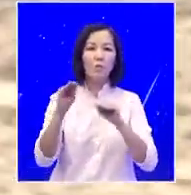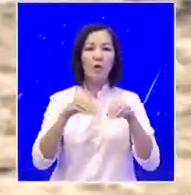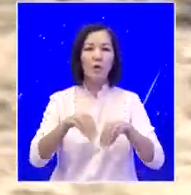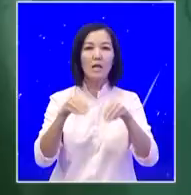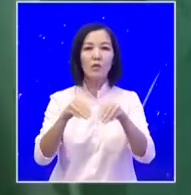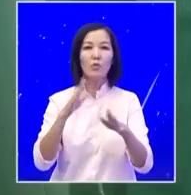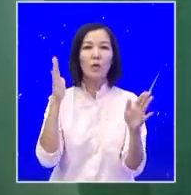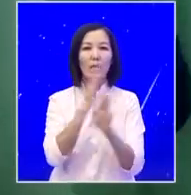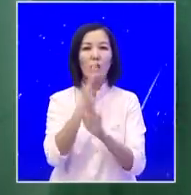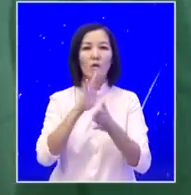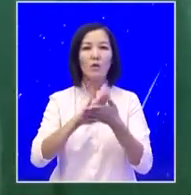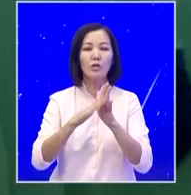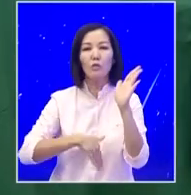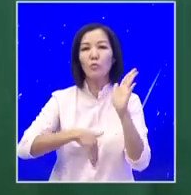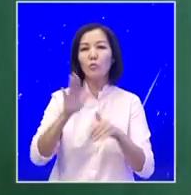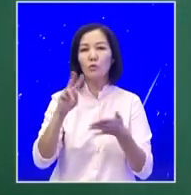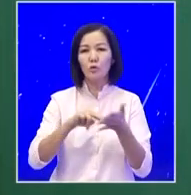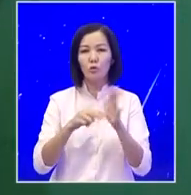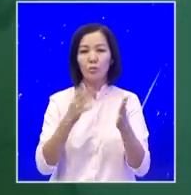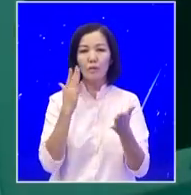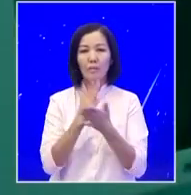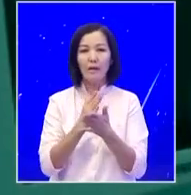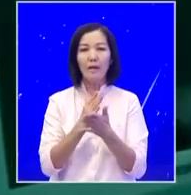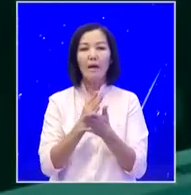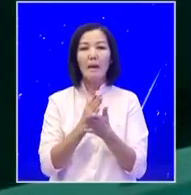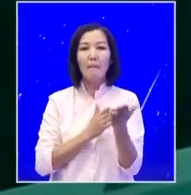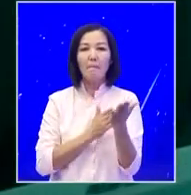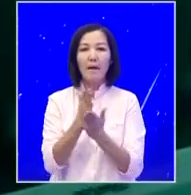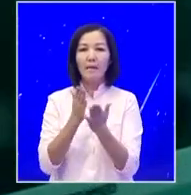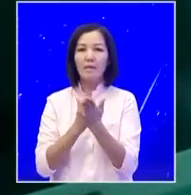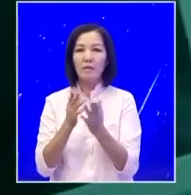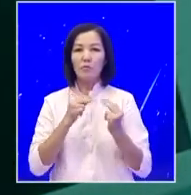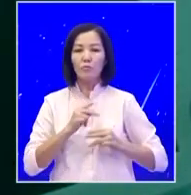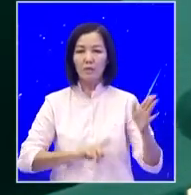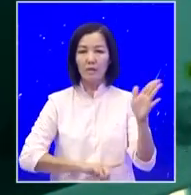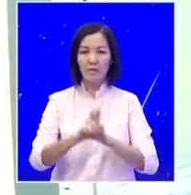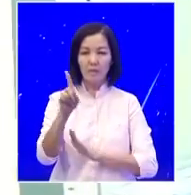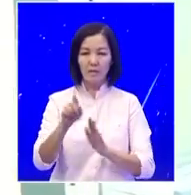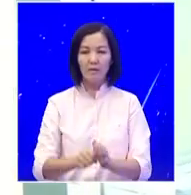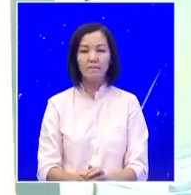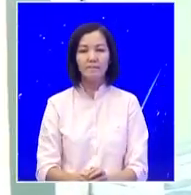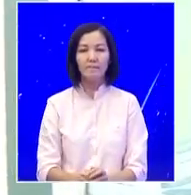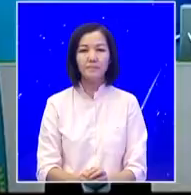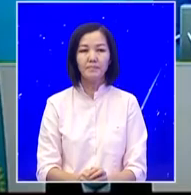арқылы экологиялық жағдайды жақсарту жоспарда. Аталған бағыттар бойынша жұмыстар басталды.